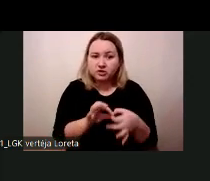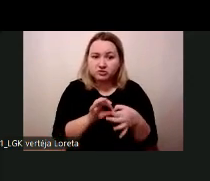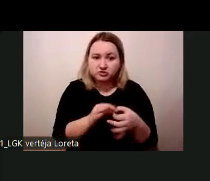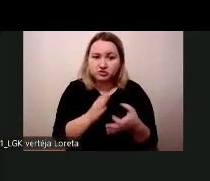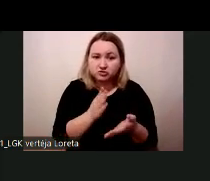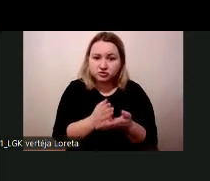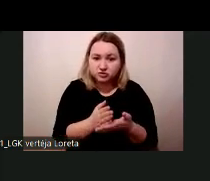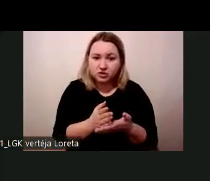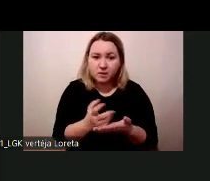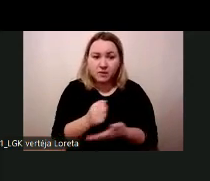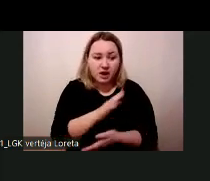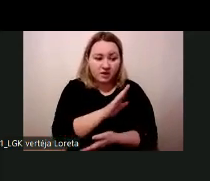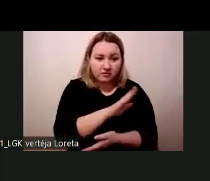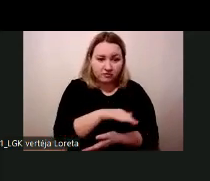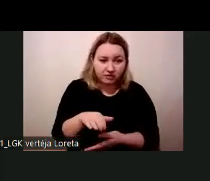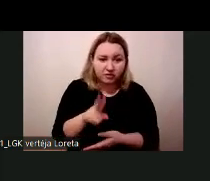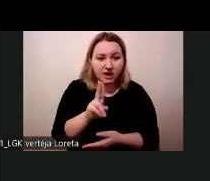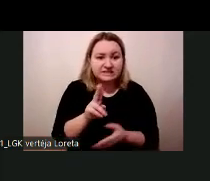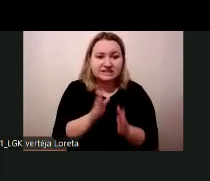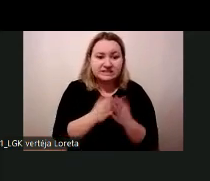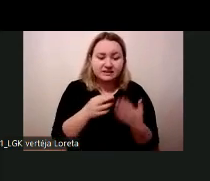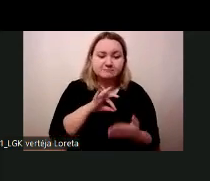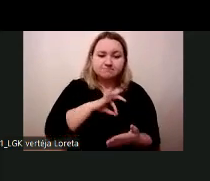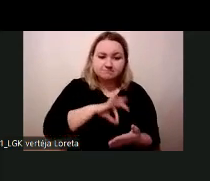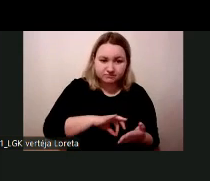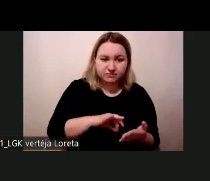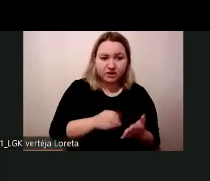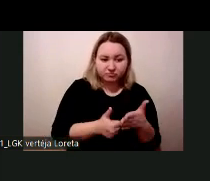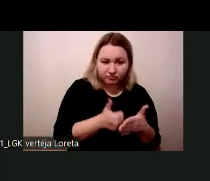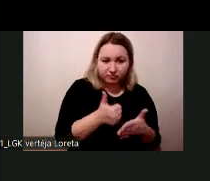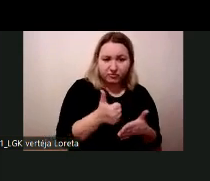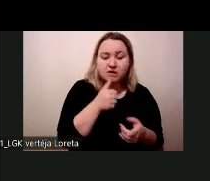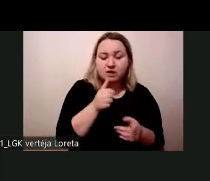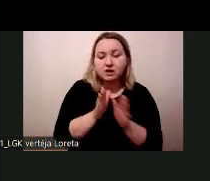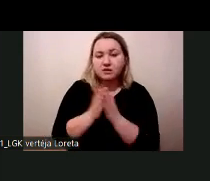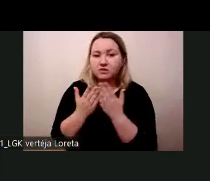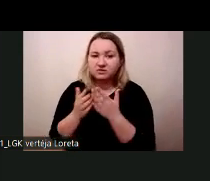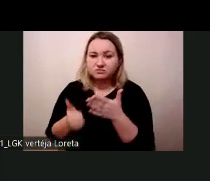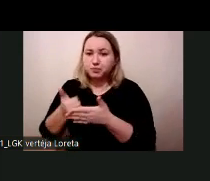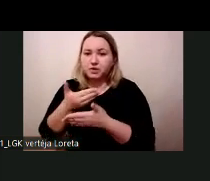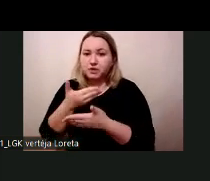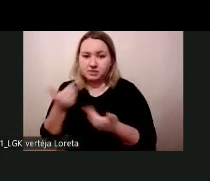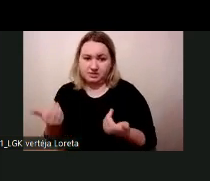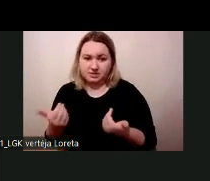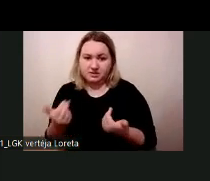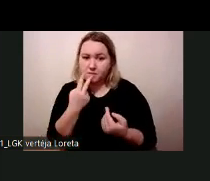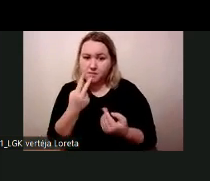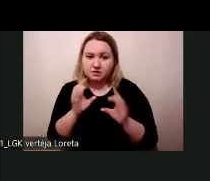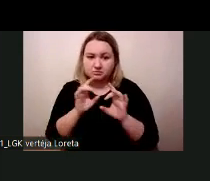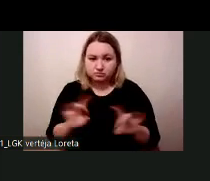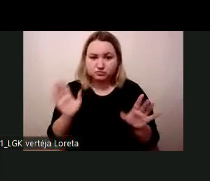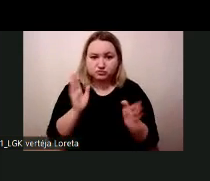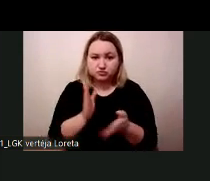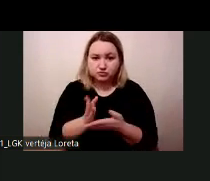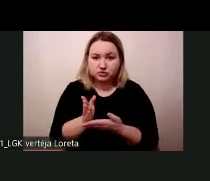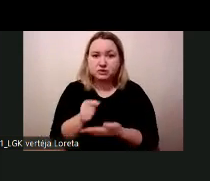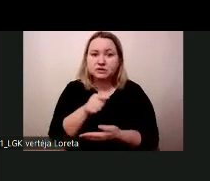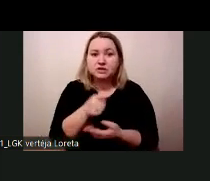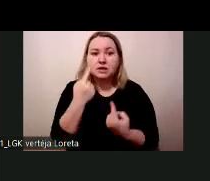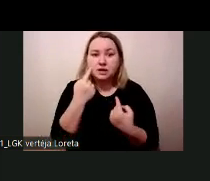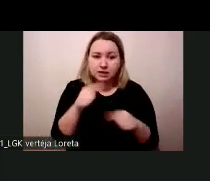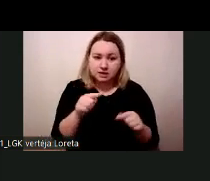tarp vaikų, kurie vertina knygas ir kurie jų labai nevertina. Čia vėl kitas